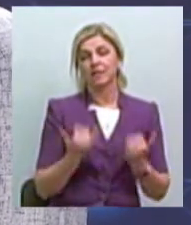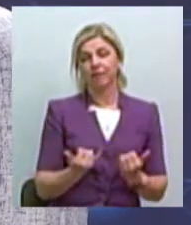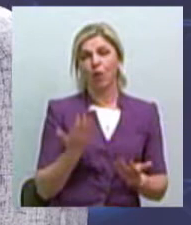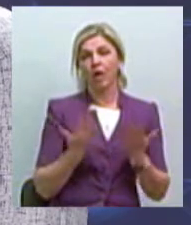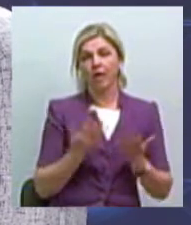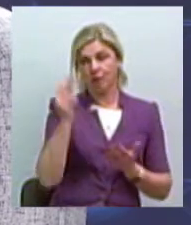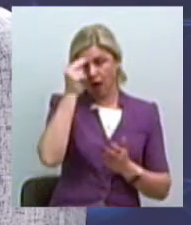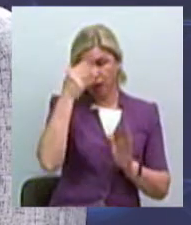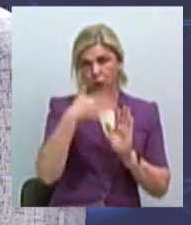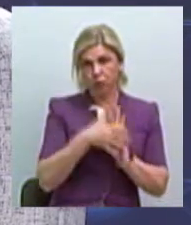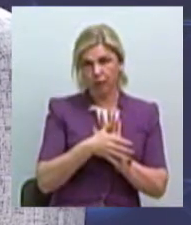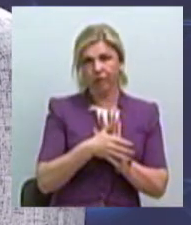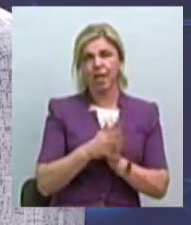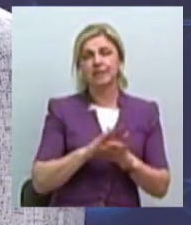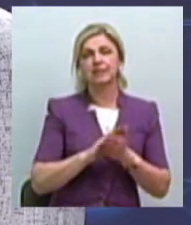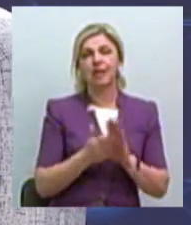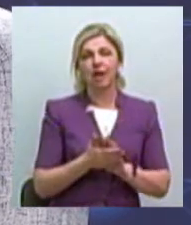аналізувати, ми аналізували стан,